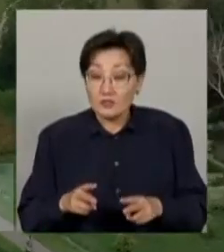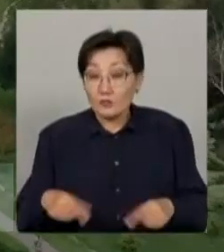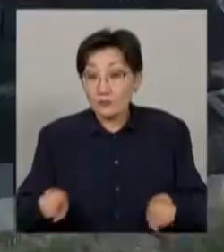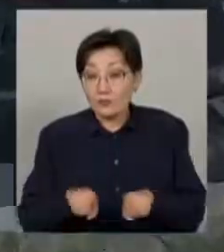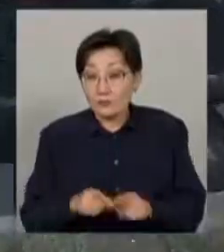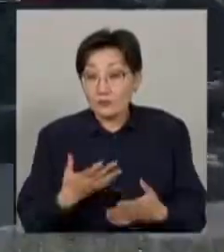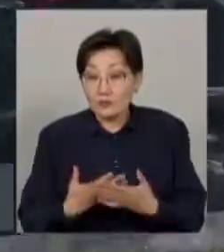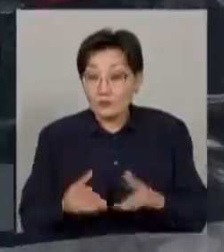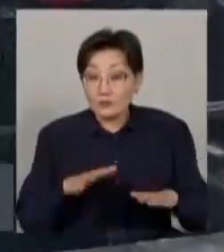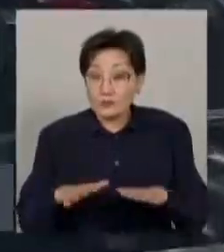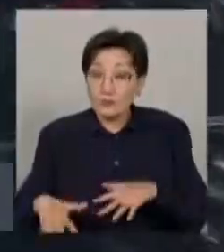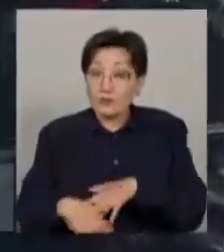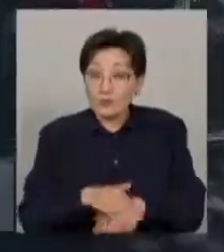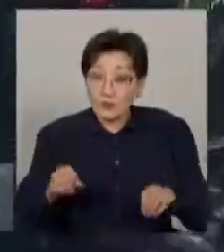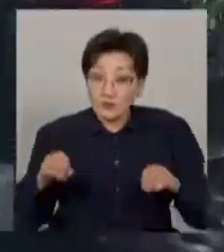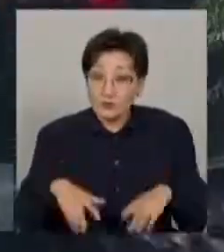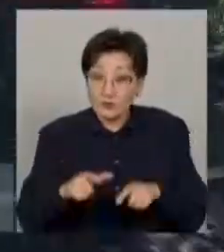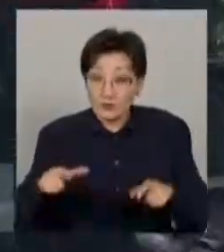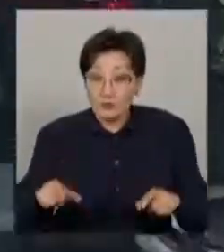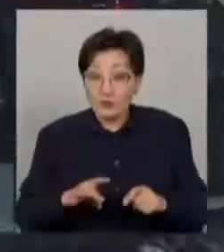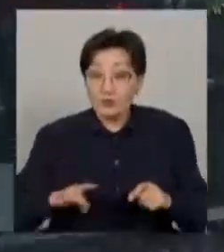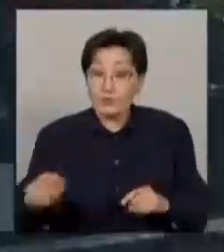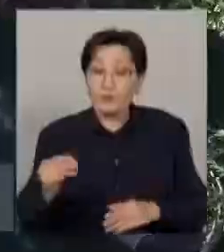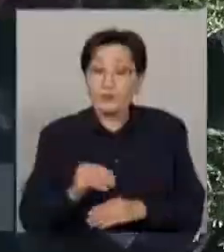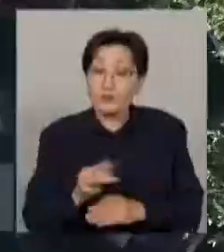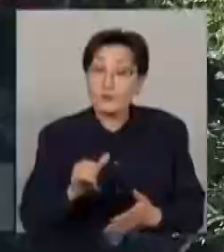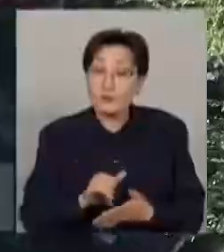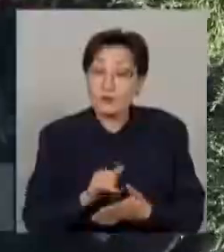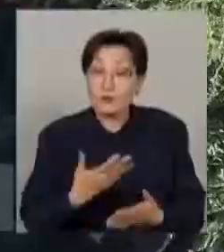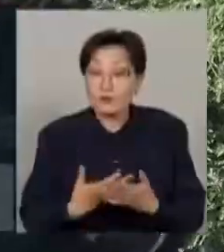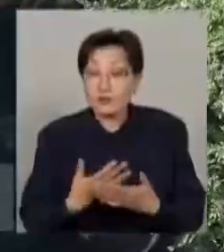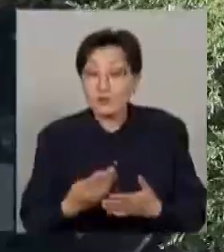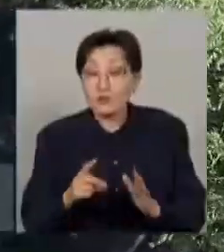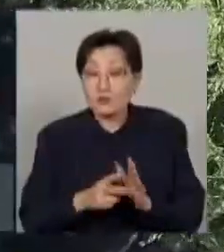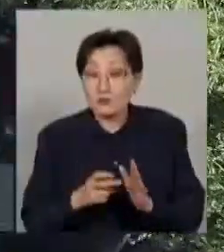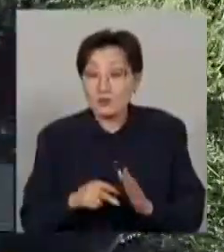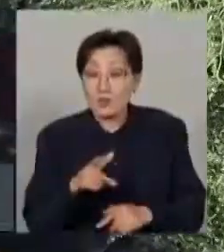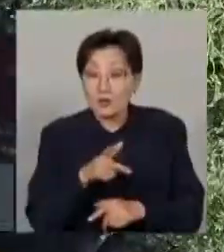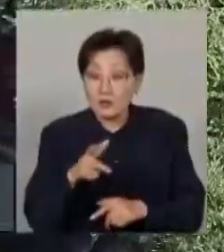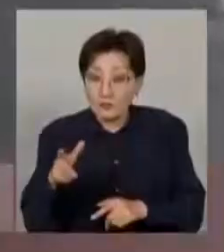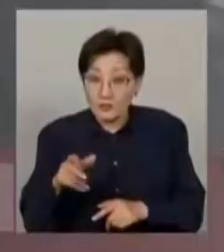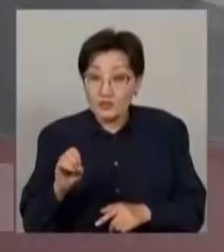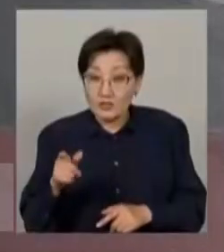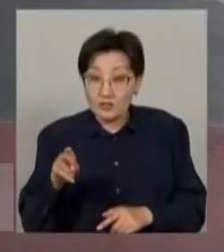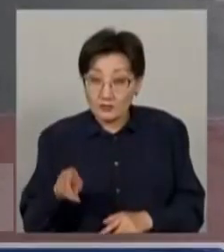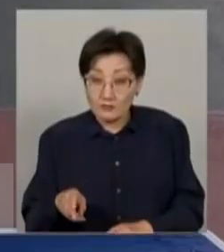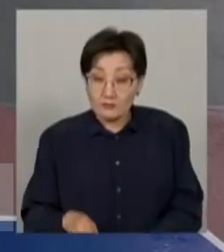Так, например, в местах массового скопления людей в районе дополнительно установят порядка 700 камер